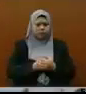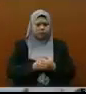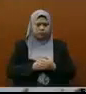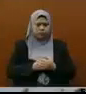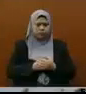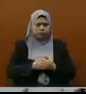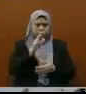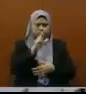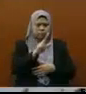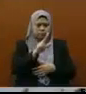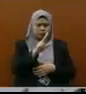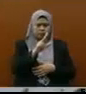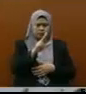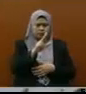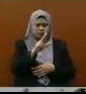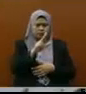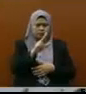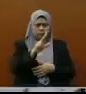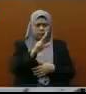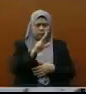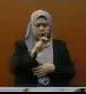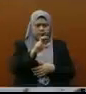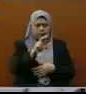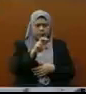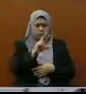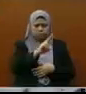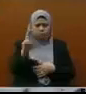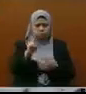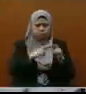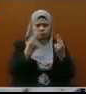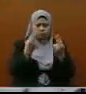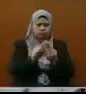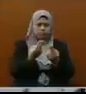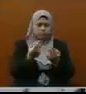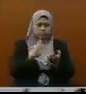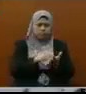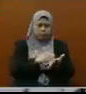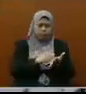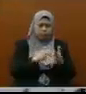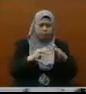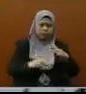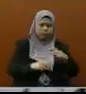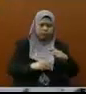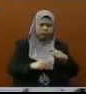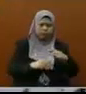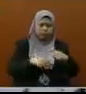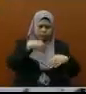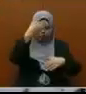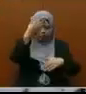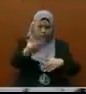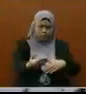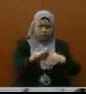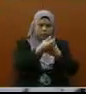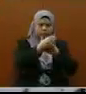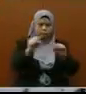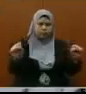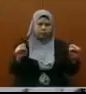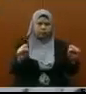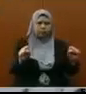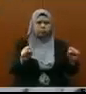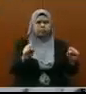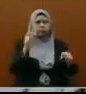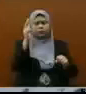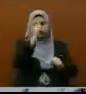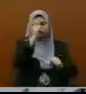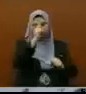dan 30,000 unit lagi yang akan diadakan ataupun disediakan oleh pihak kerajaan. Jadi